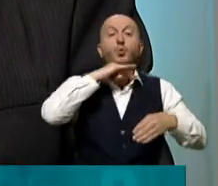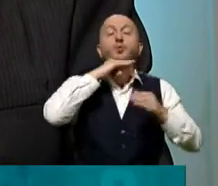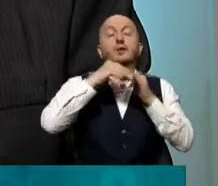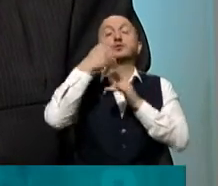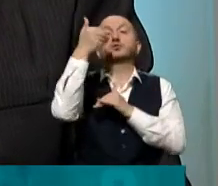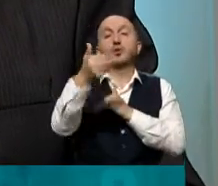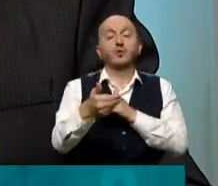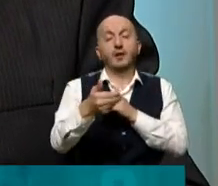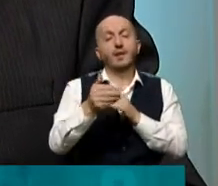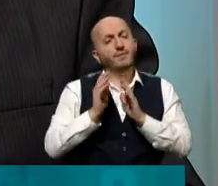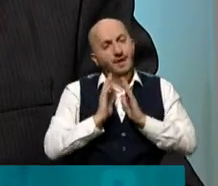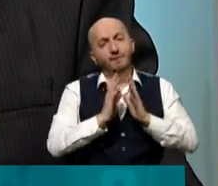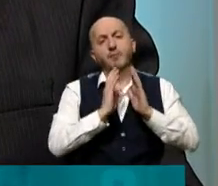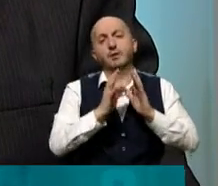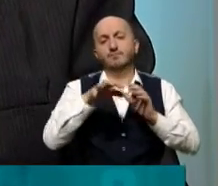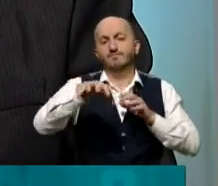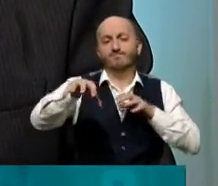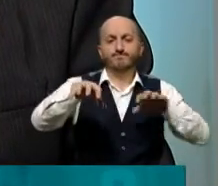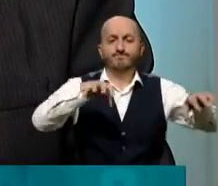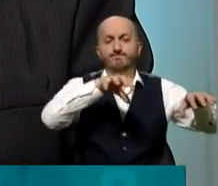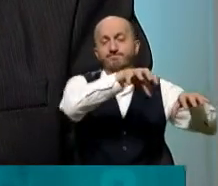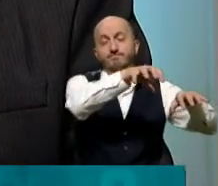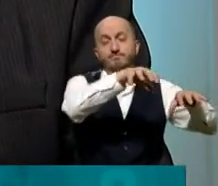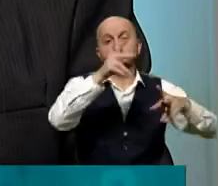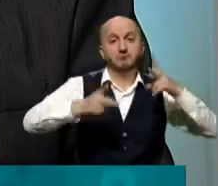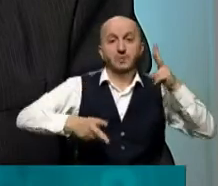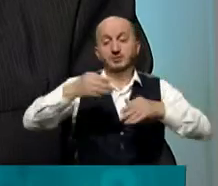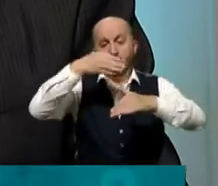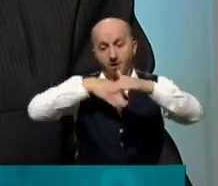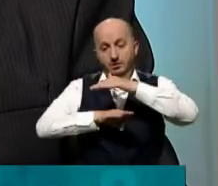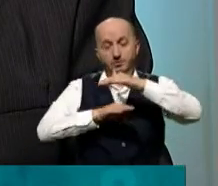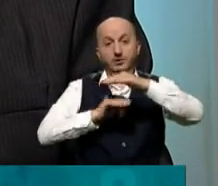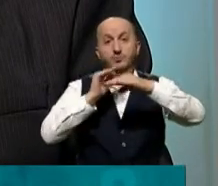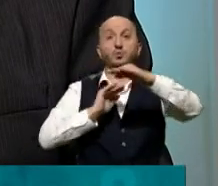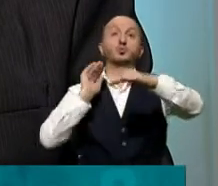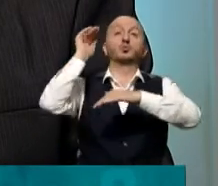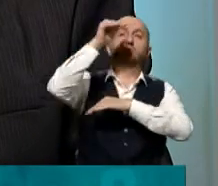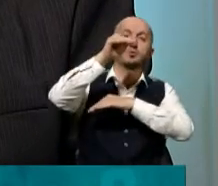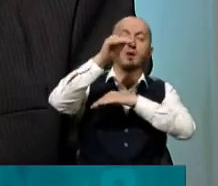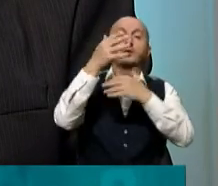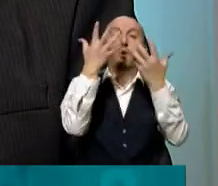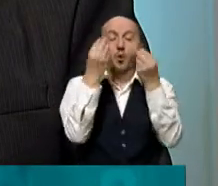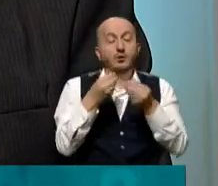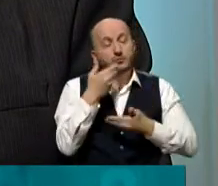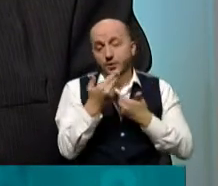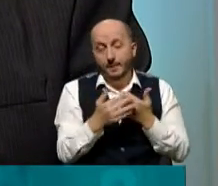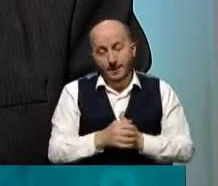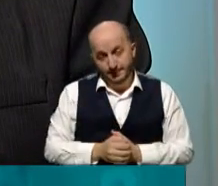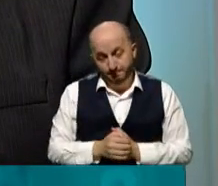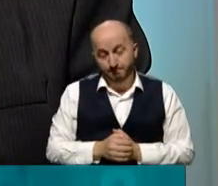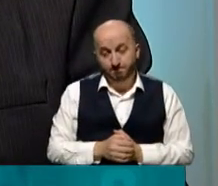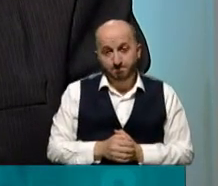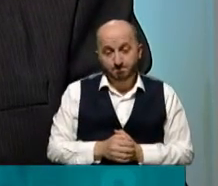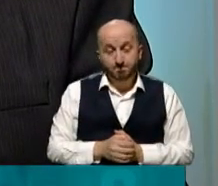sonra devam eden kısımlar veya işte bazen alt üst kat olarak zikredilebilir.